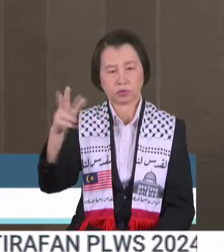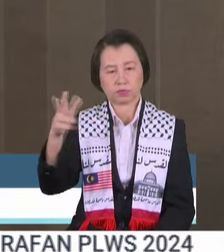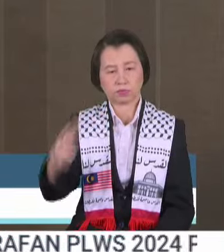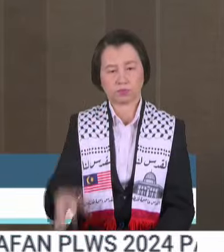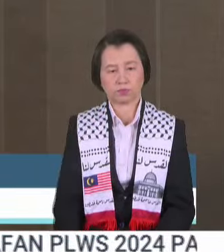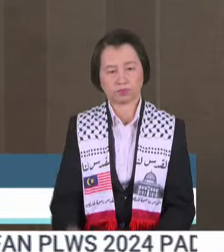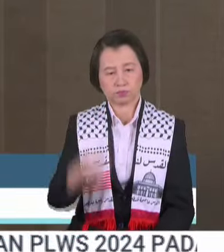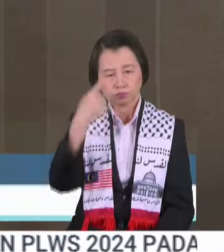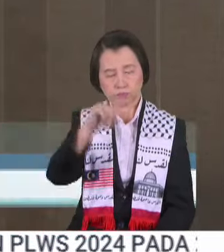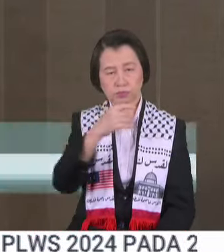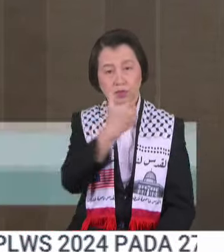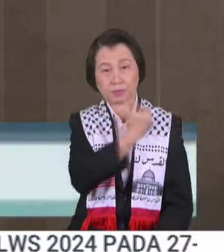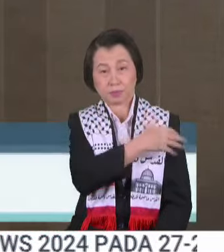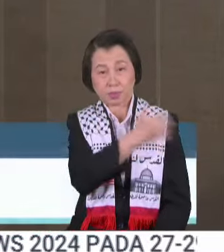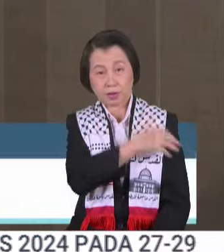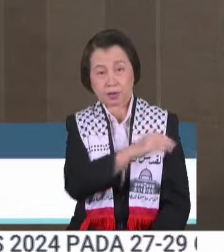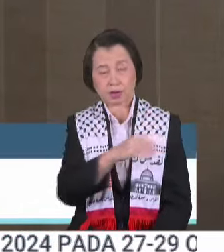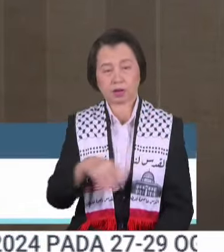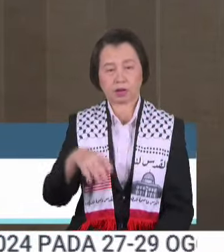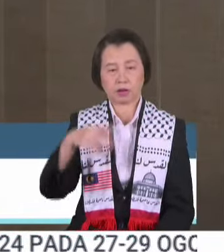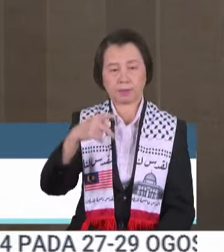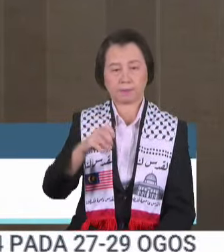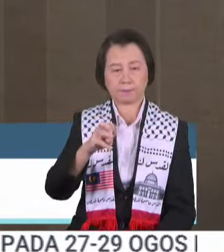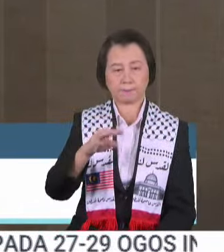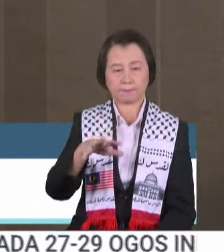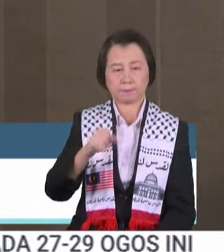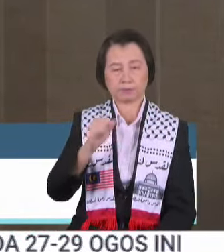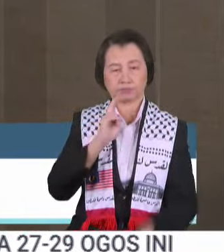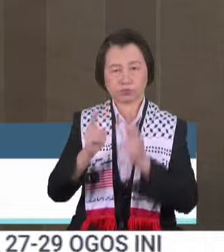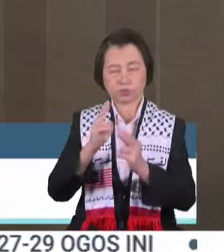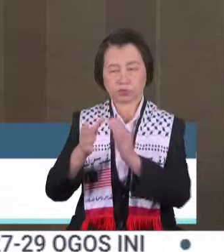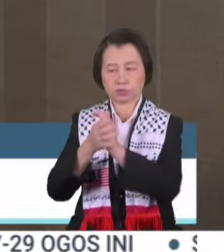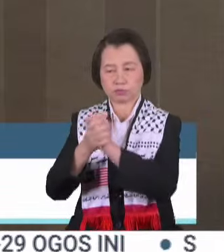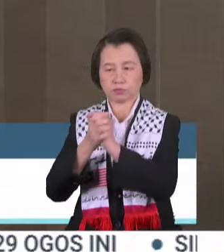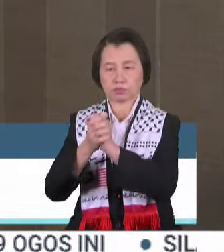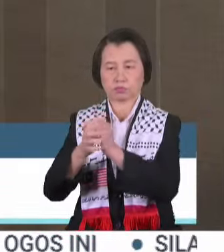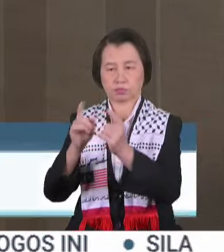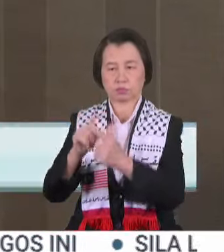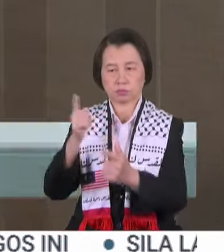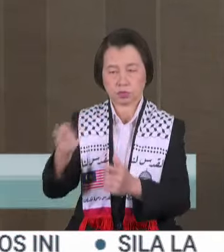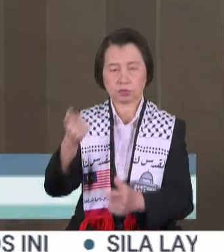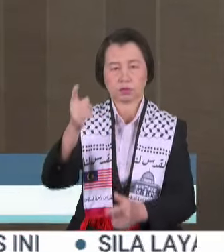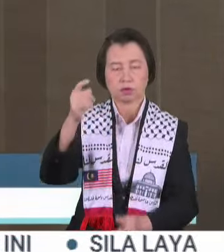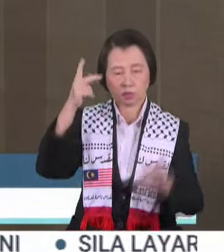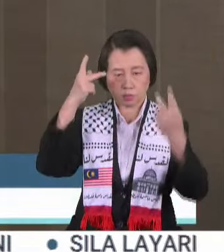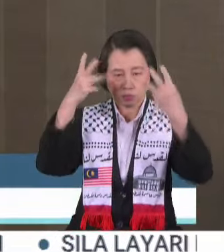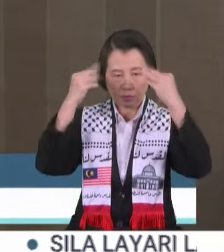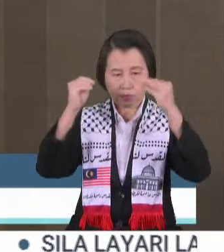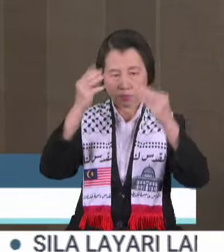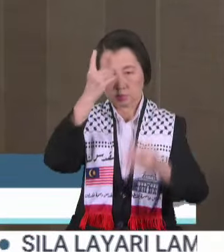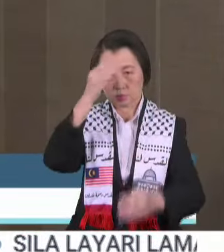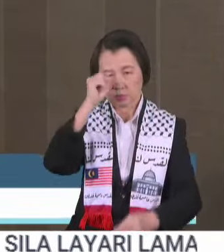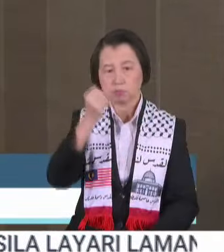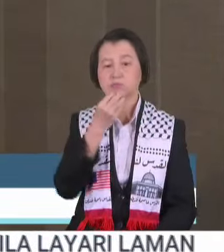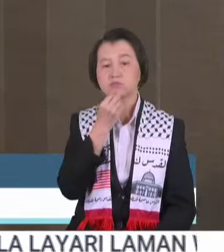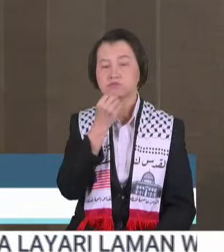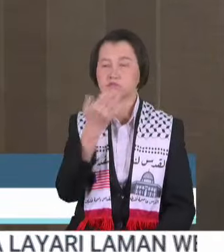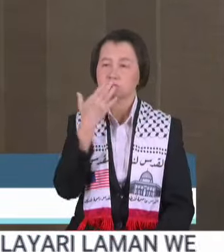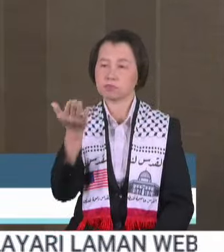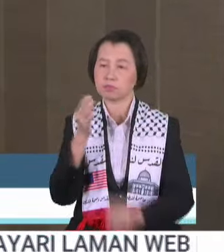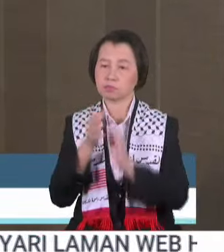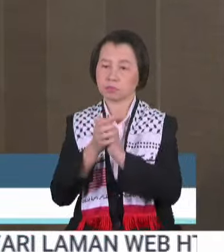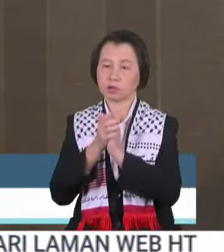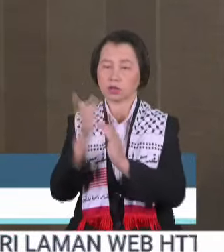Bagi pihak Pejasma mengambil kesempatan ini untuk mengucapkan tahniah kepada Yang Amat Berhormat Perdana Menteri Dato' Sri Anwar Ibrahim